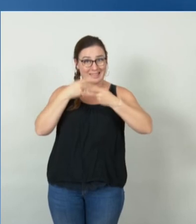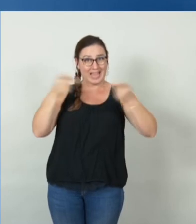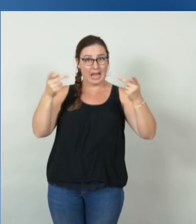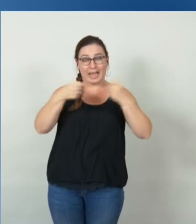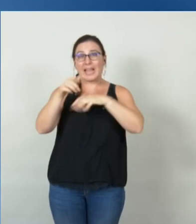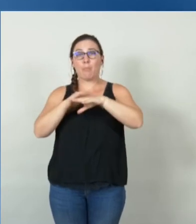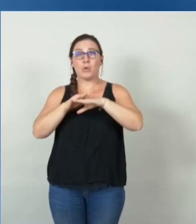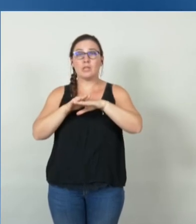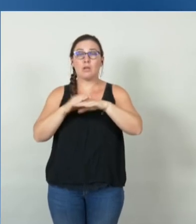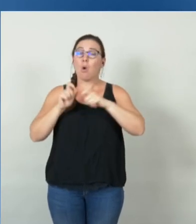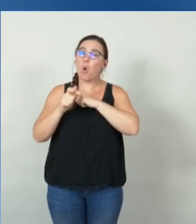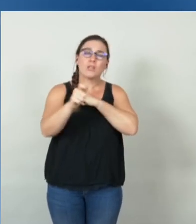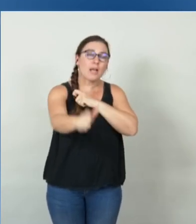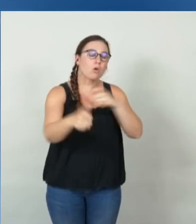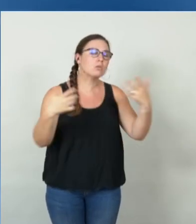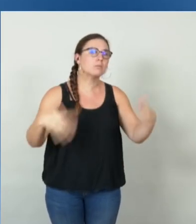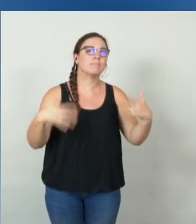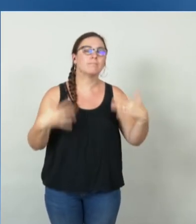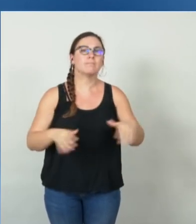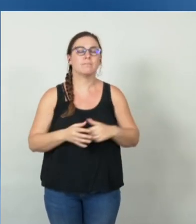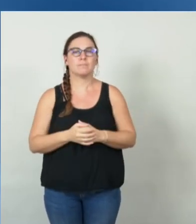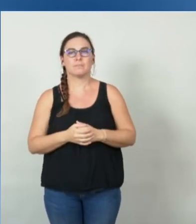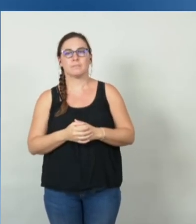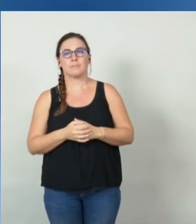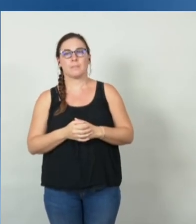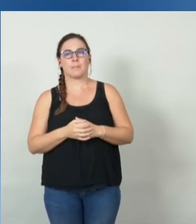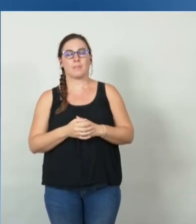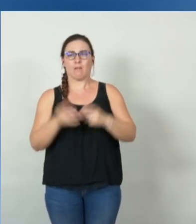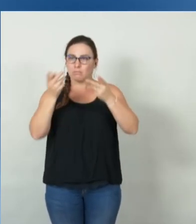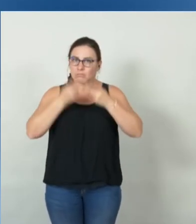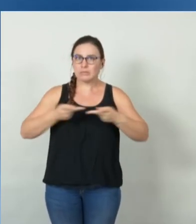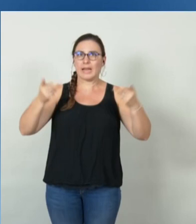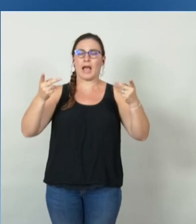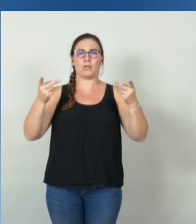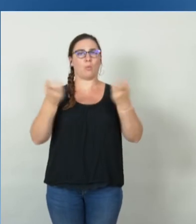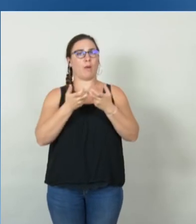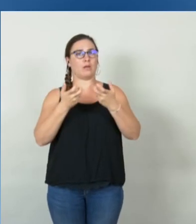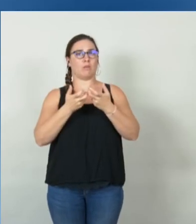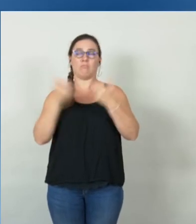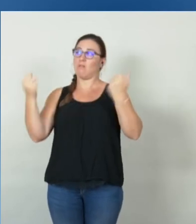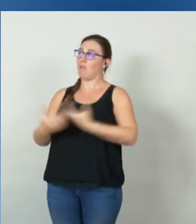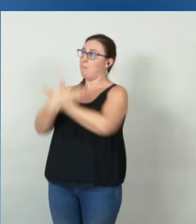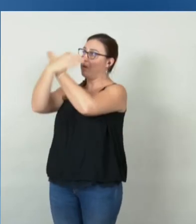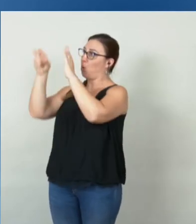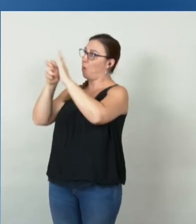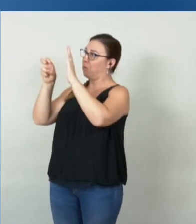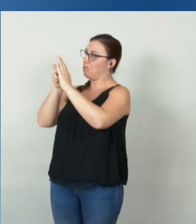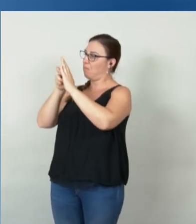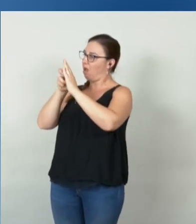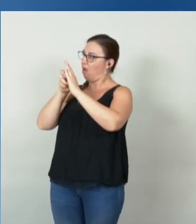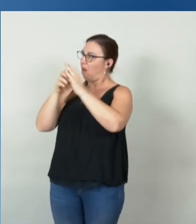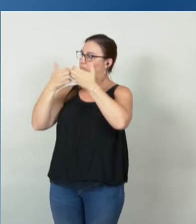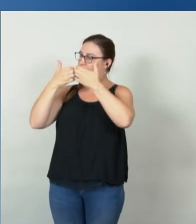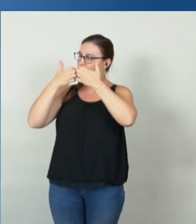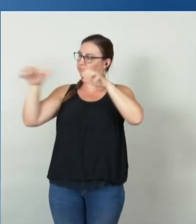politique c'est-à-dire cette déclaration de dire que ce n'est plus la métropole de Grenoble c'est